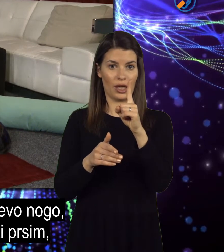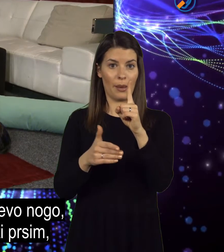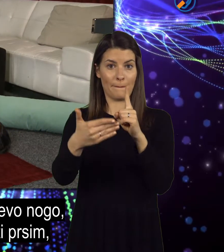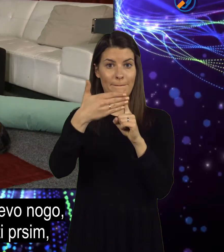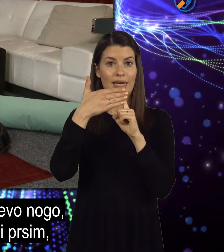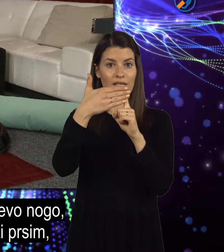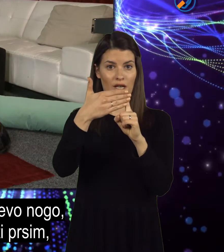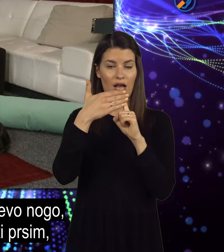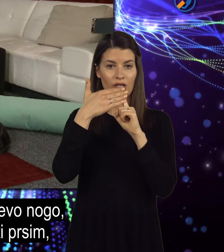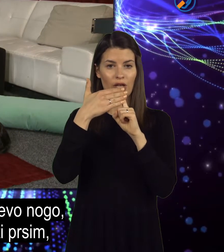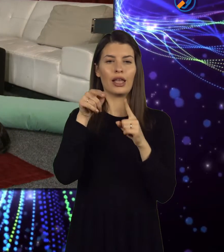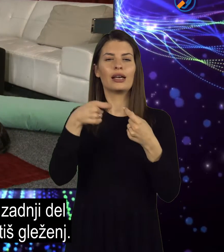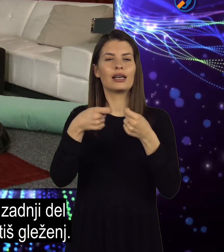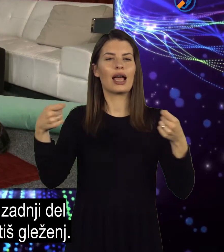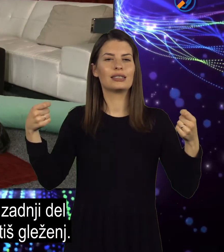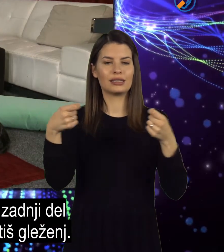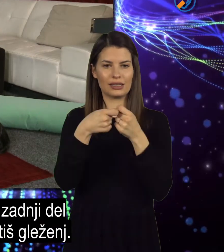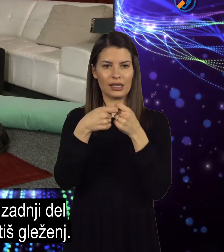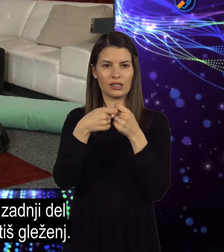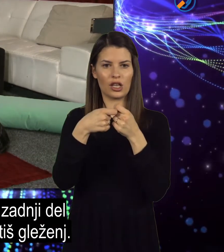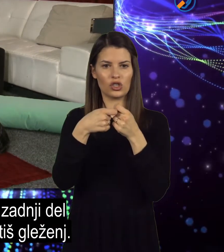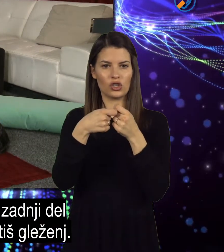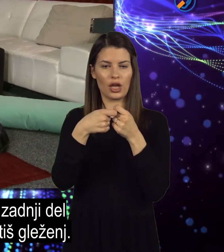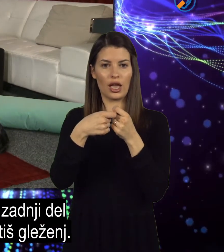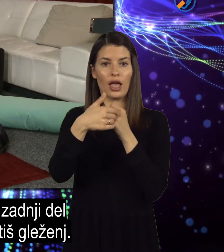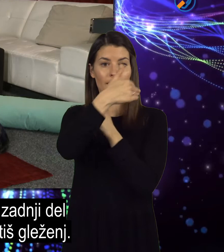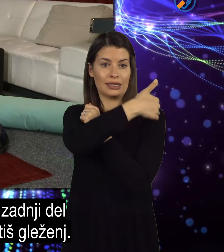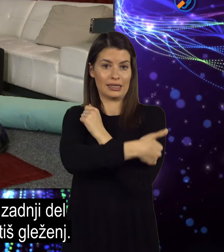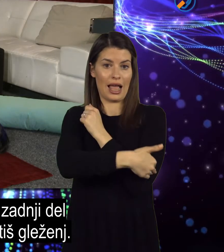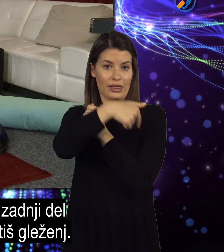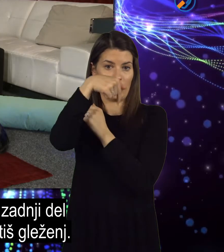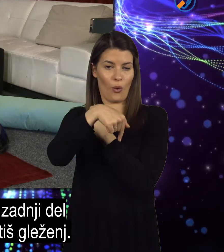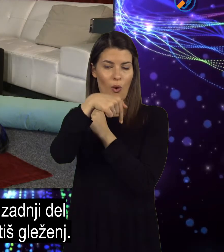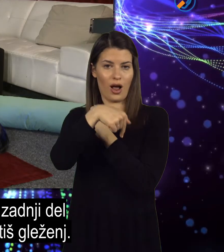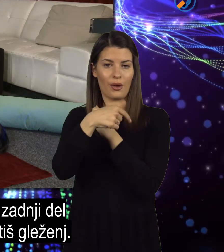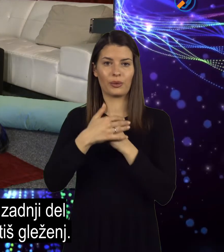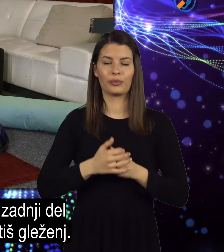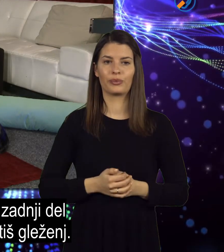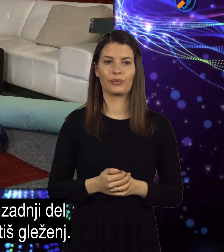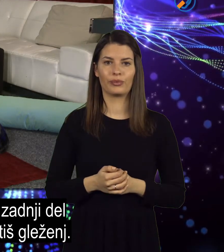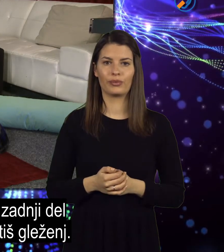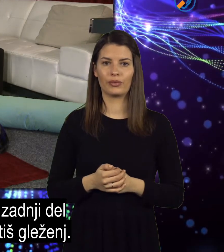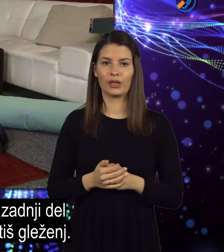pritegneš proti prsim, raztezaš celotni zadnji del svoje noge,